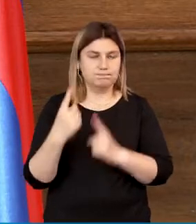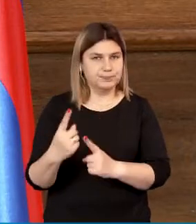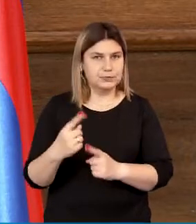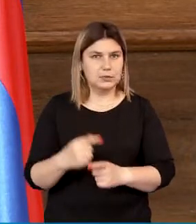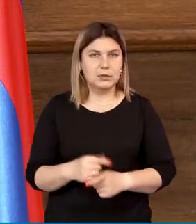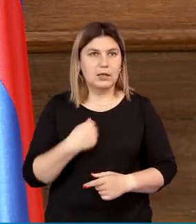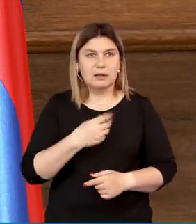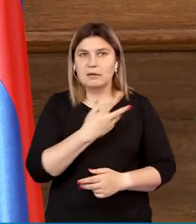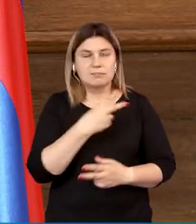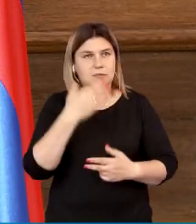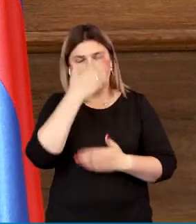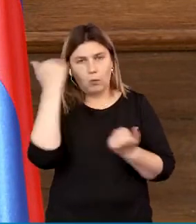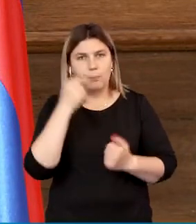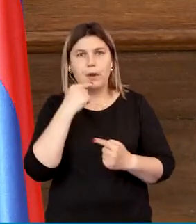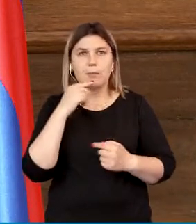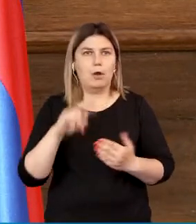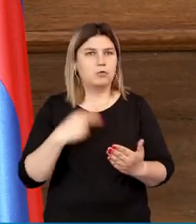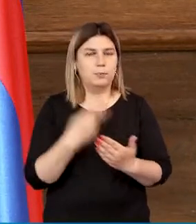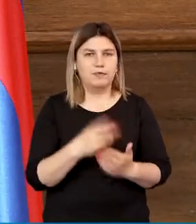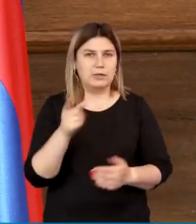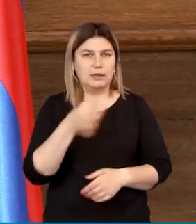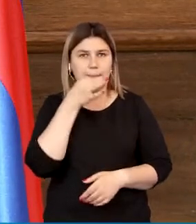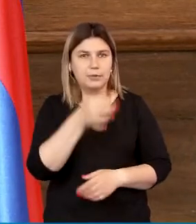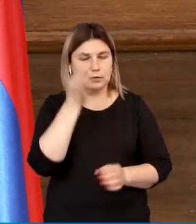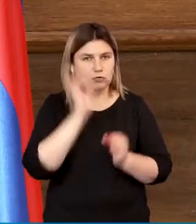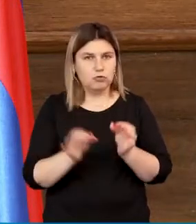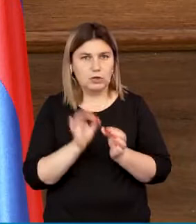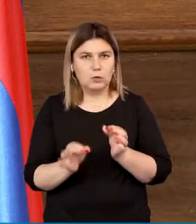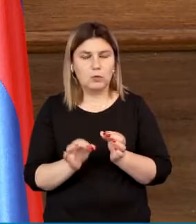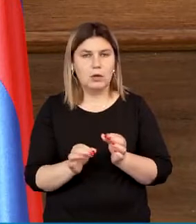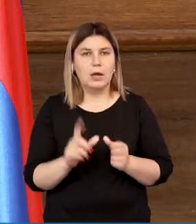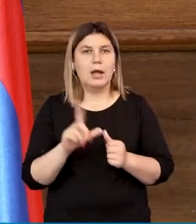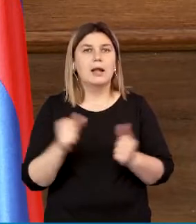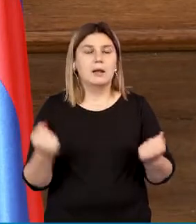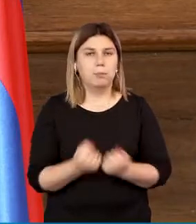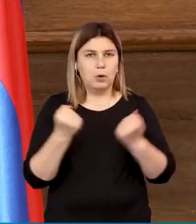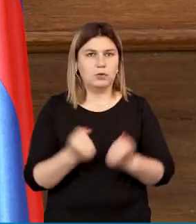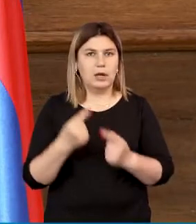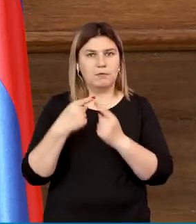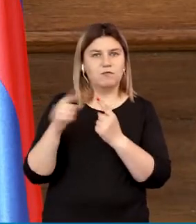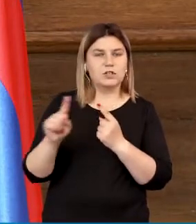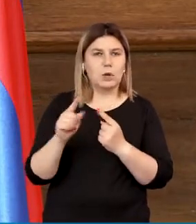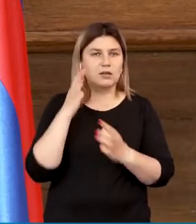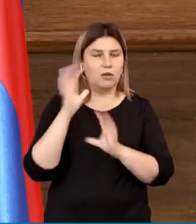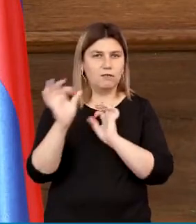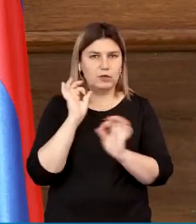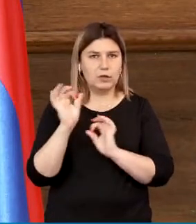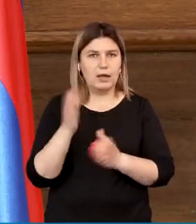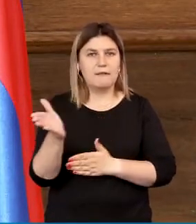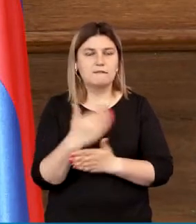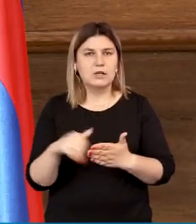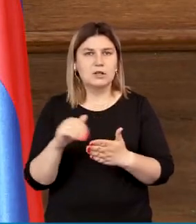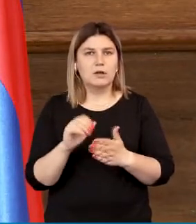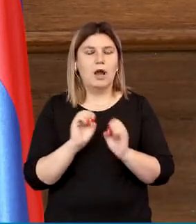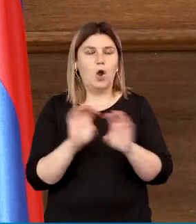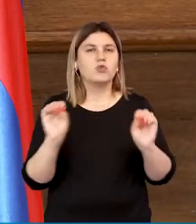nie potrafię na to szczegółowe pytanie odpowiedzieć, ale postaramy się Pani przysłać informacje, wyjaśnię to w